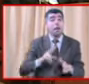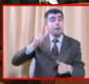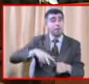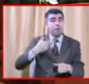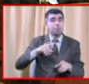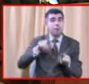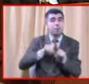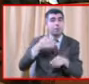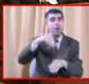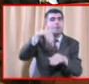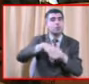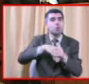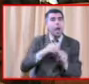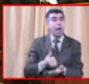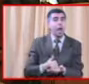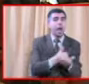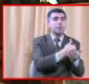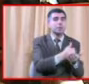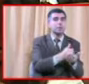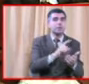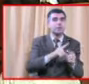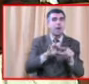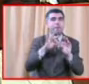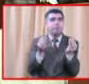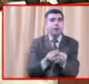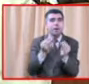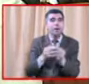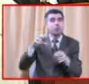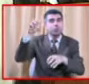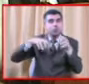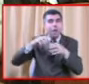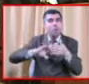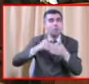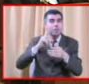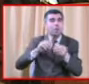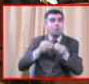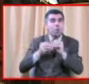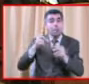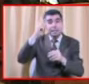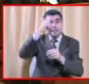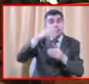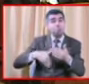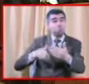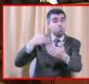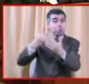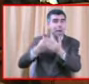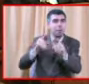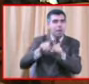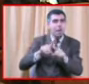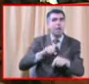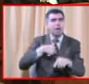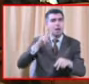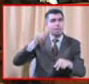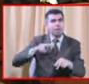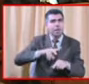ومختلف الصناديق، ولابد من تنويه يعني قبل النهايه بالمجهودات اللي كيقوموا بها المسؤولون المحليون. انا شحال من